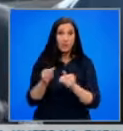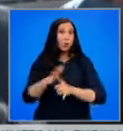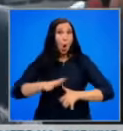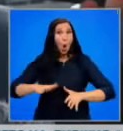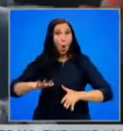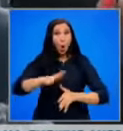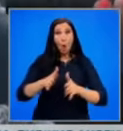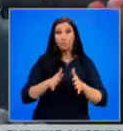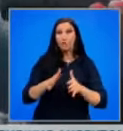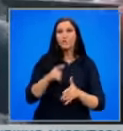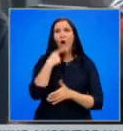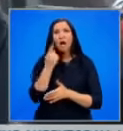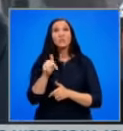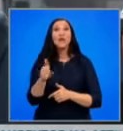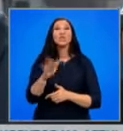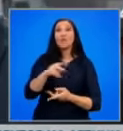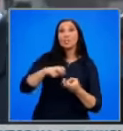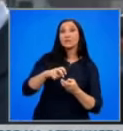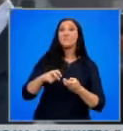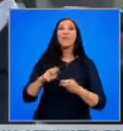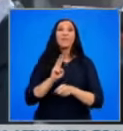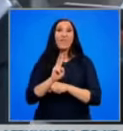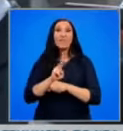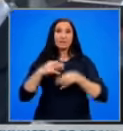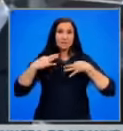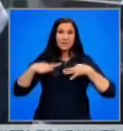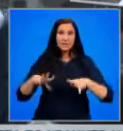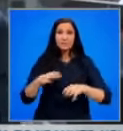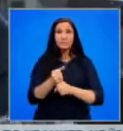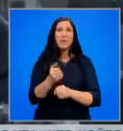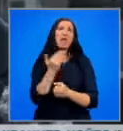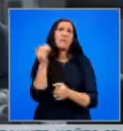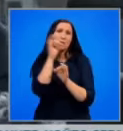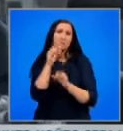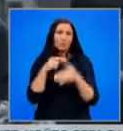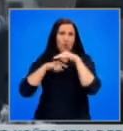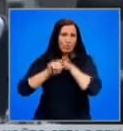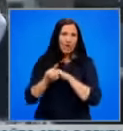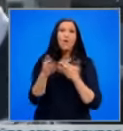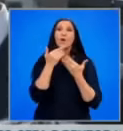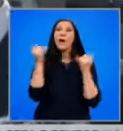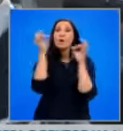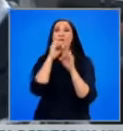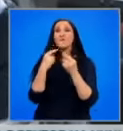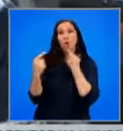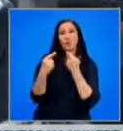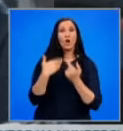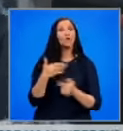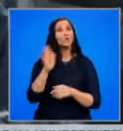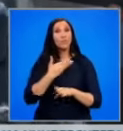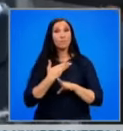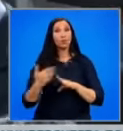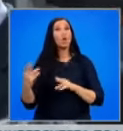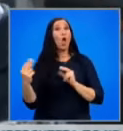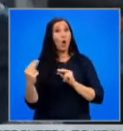сега ще търсим 12 независими депутата. Така че няма нищо задкулисно, няма никакви уговорки. Аз ще продължа